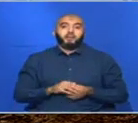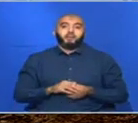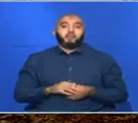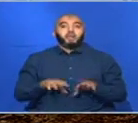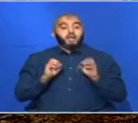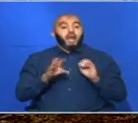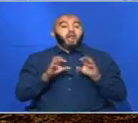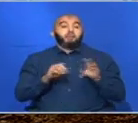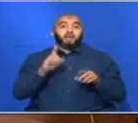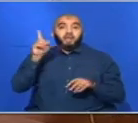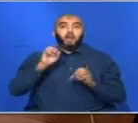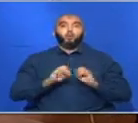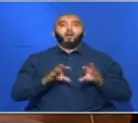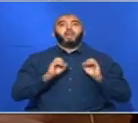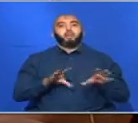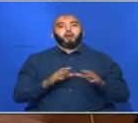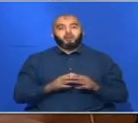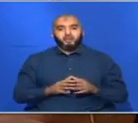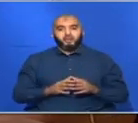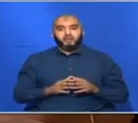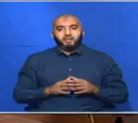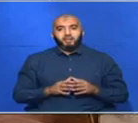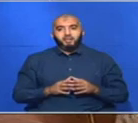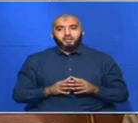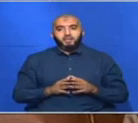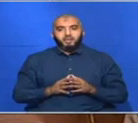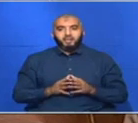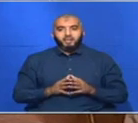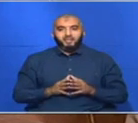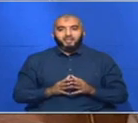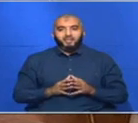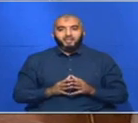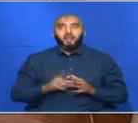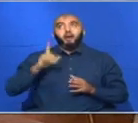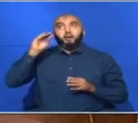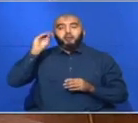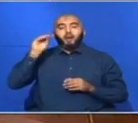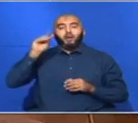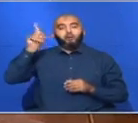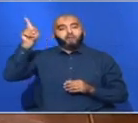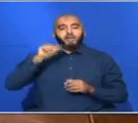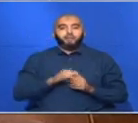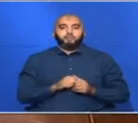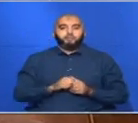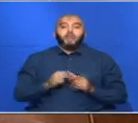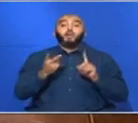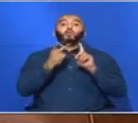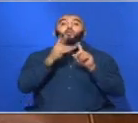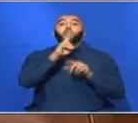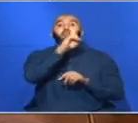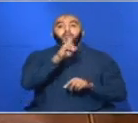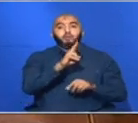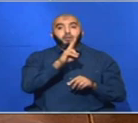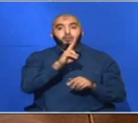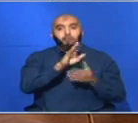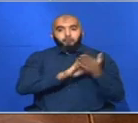في هذا الميدان فهي كانت معلمه لتربيه الاسلاميه والشريعه جزاها الله خيرا الله يبارك فيك شيخنا نزيدوا التفصيل